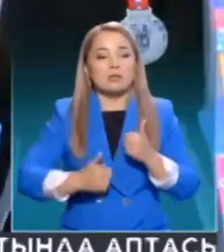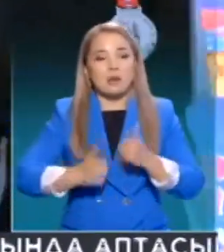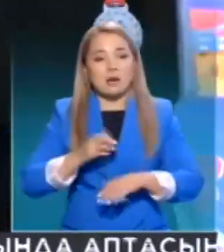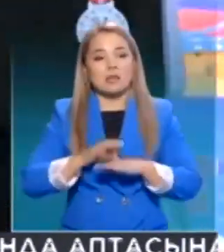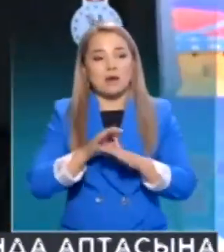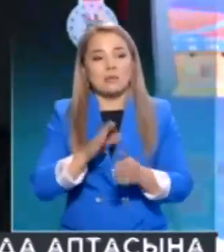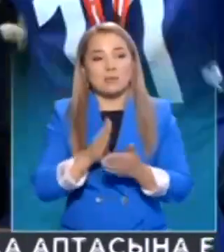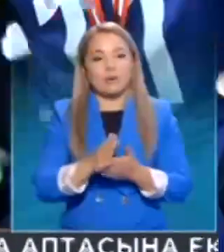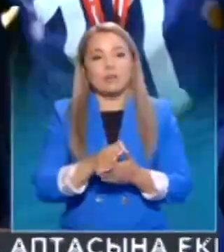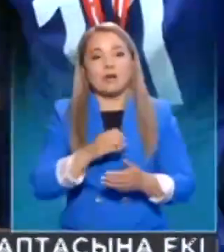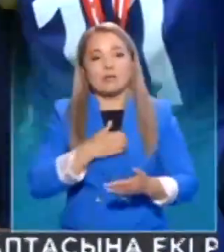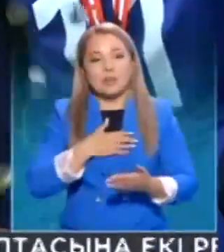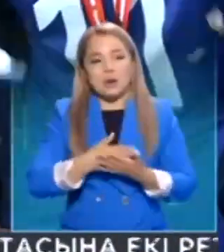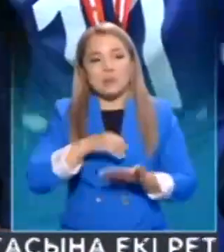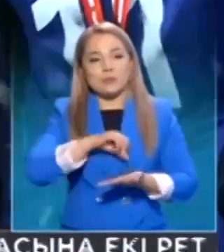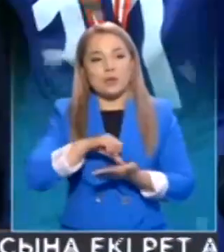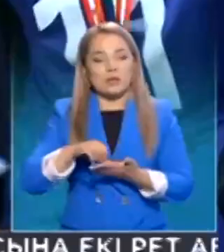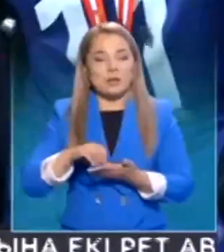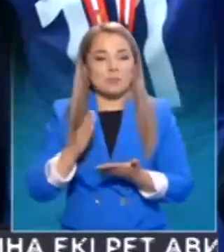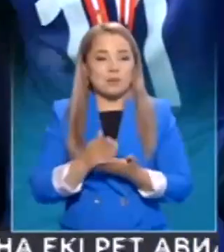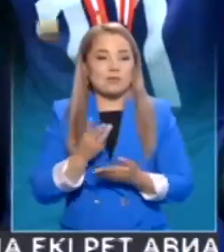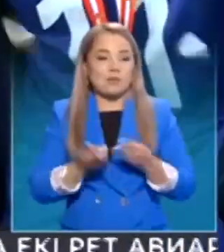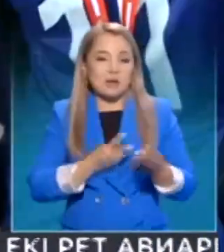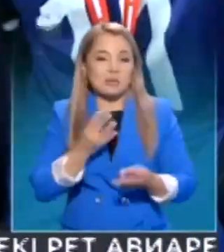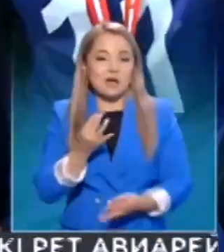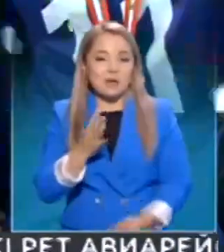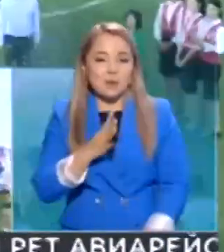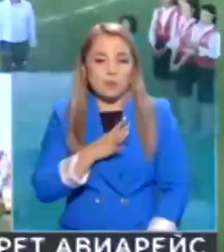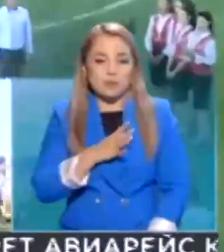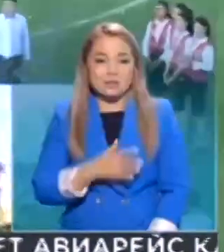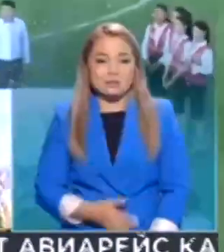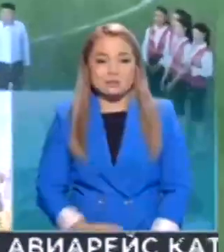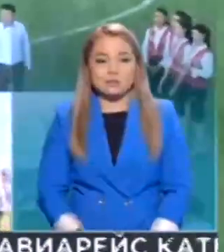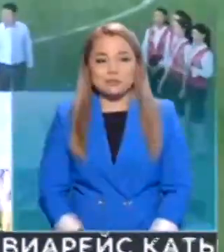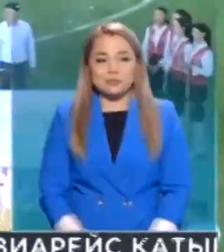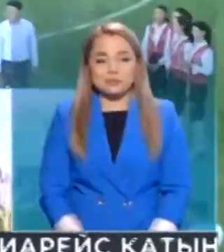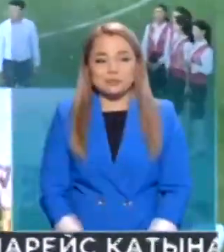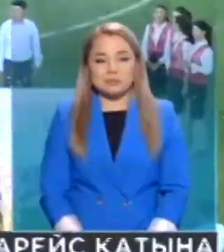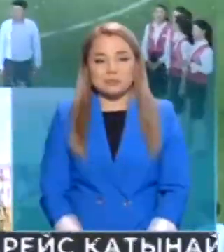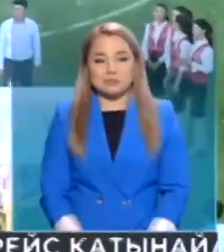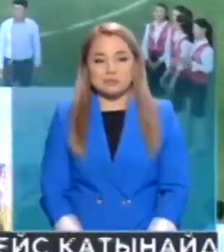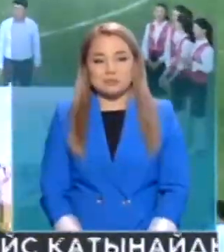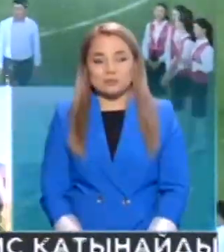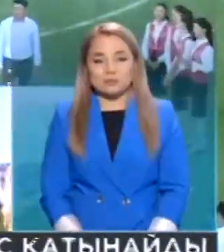баулды. Ерік жігерін шыңдай түсті. Шымкент қаласынан Ғани Қалмаханов, Нұрлан Нұрбек, Қазақстан ұлттық телеарнасы.